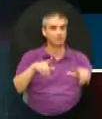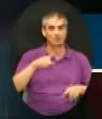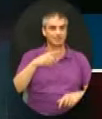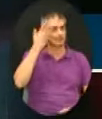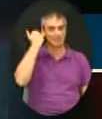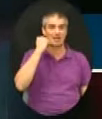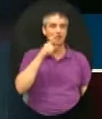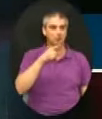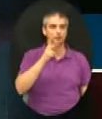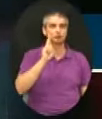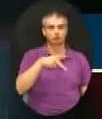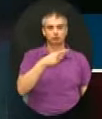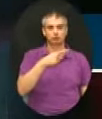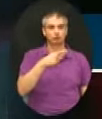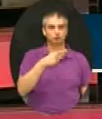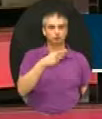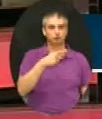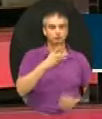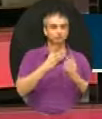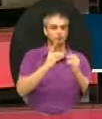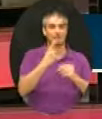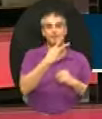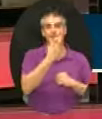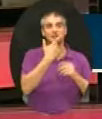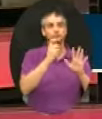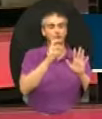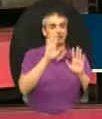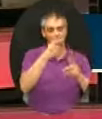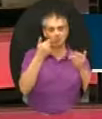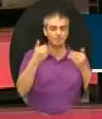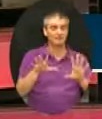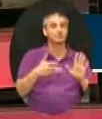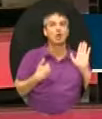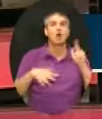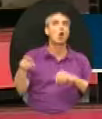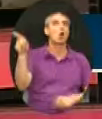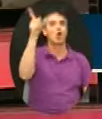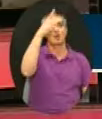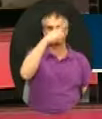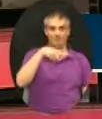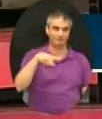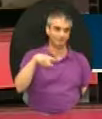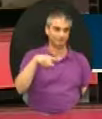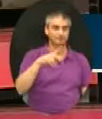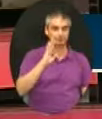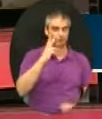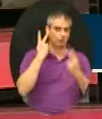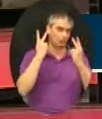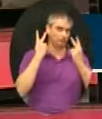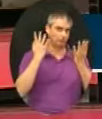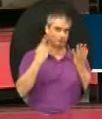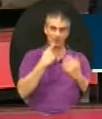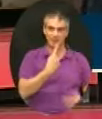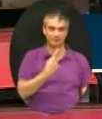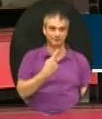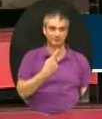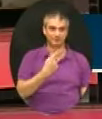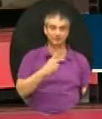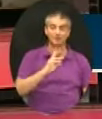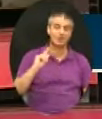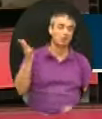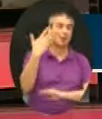להילרי קלינטון יש דרך ל-270, גם אם היא מפסידה את רובן. נכון. וזה מאוד חשוב לציין.